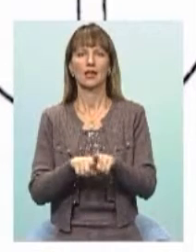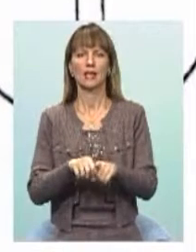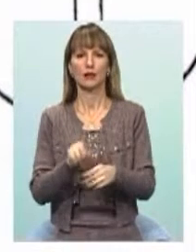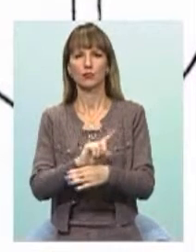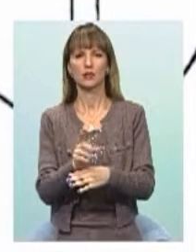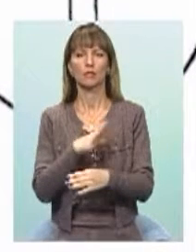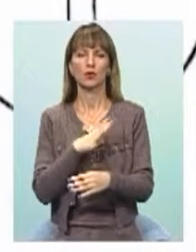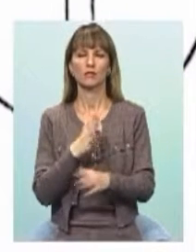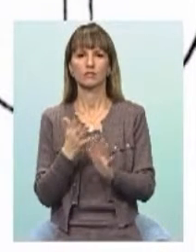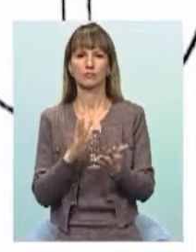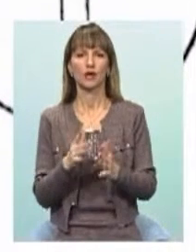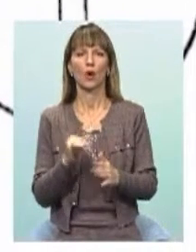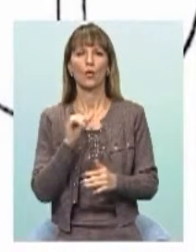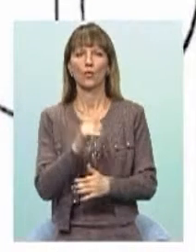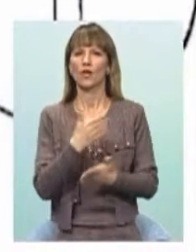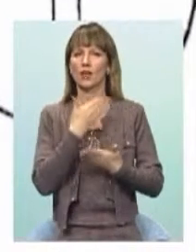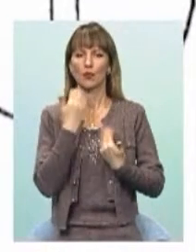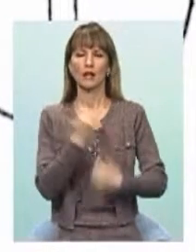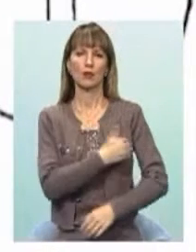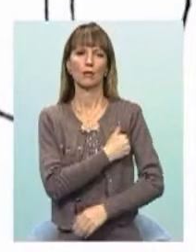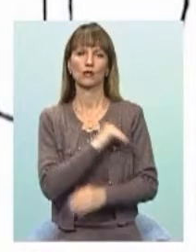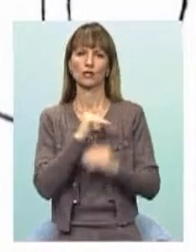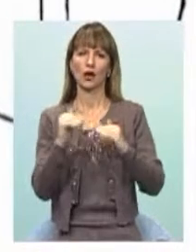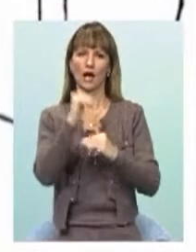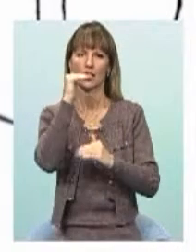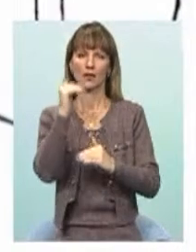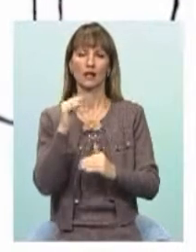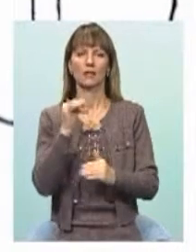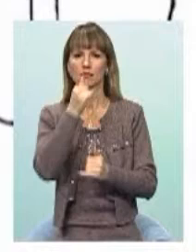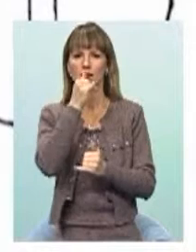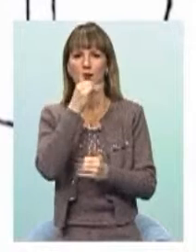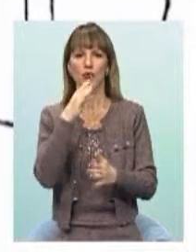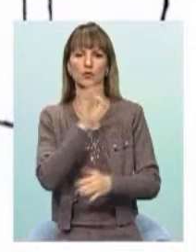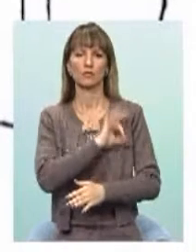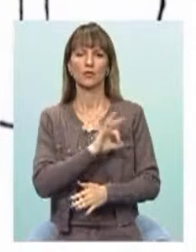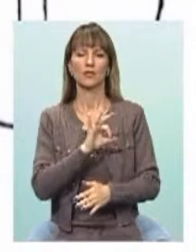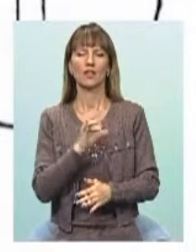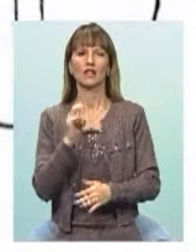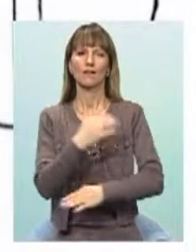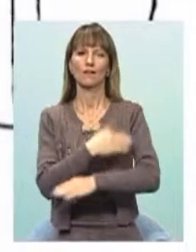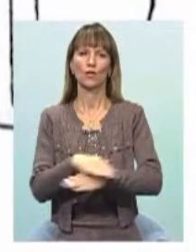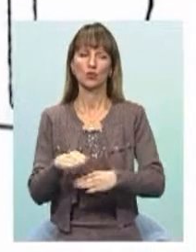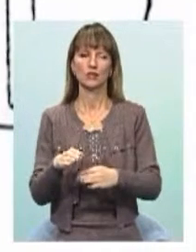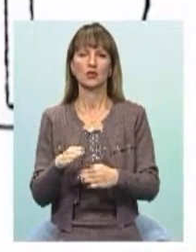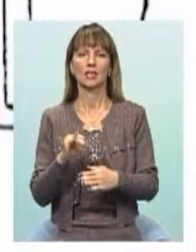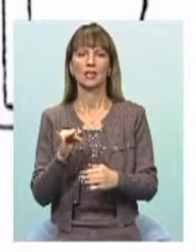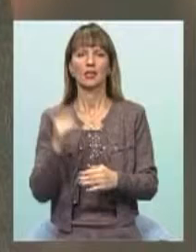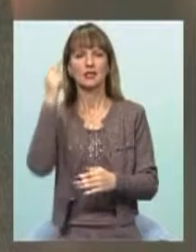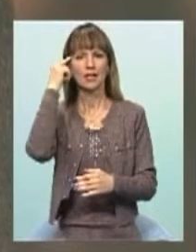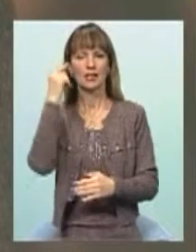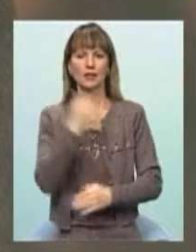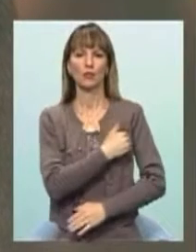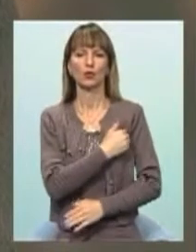був недосконалим, бо у нього не було температурної шкали. Ми не могли використовувати його на вулиці чи вимірювати температуру